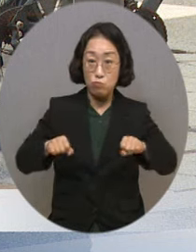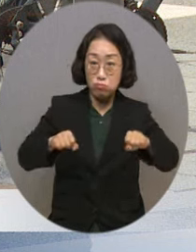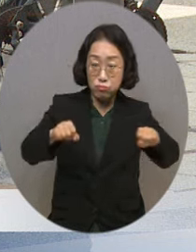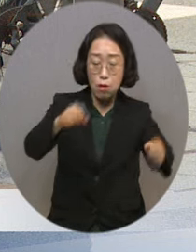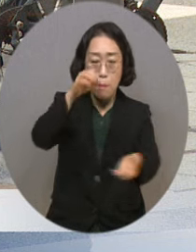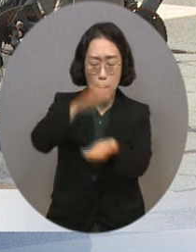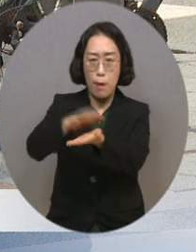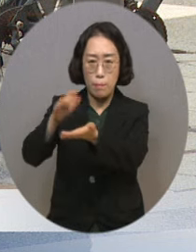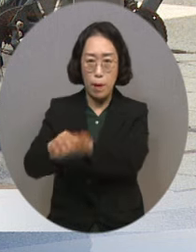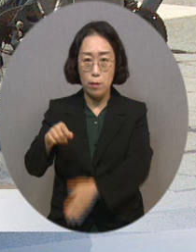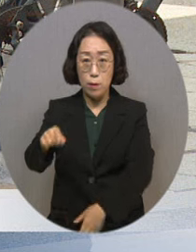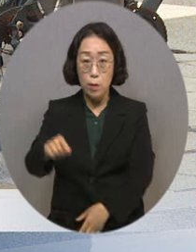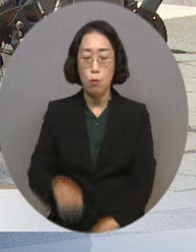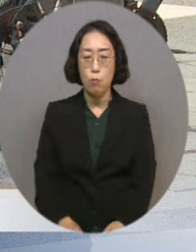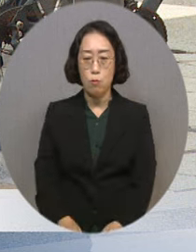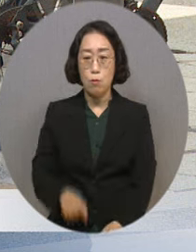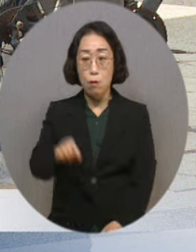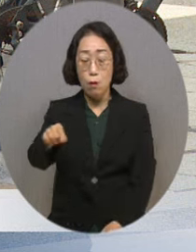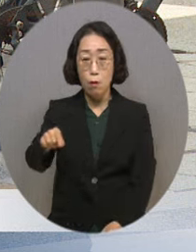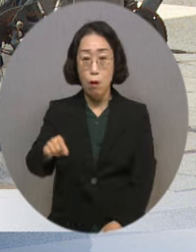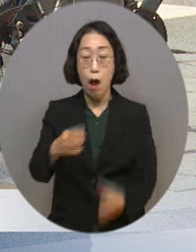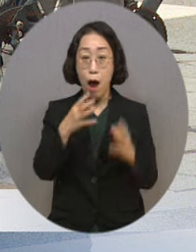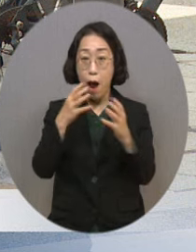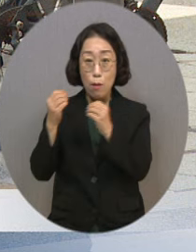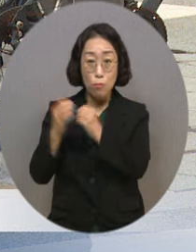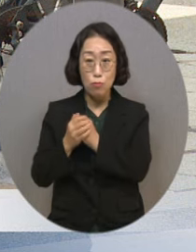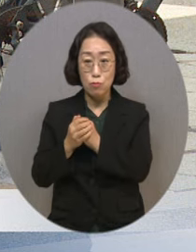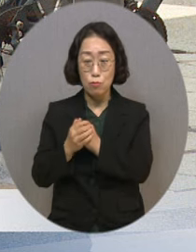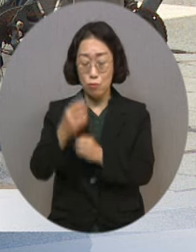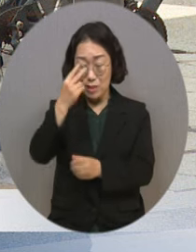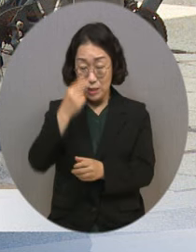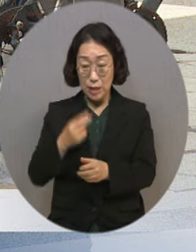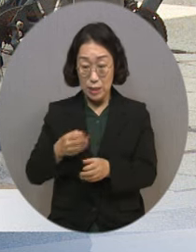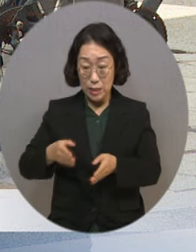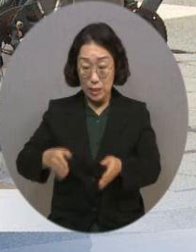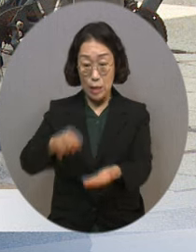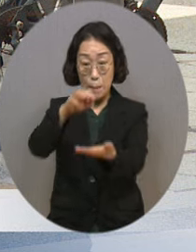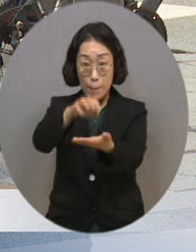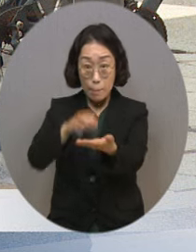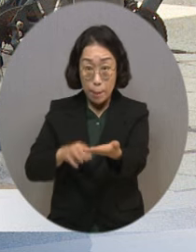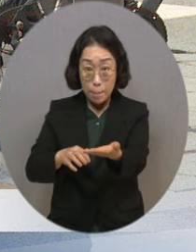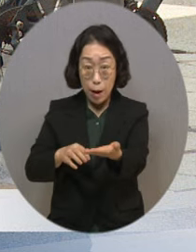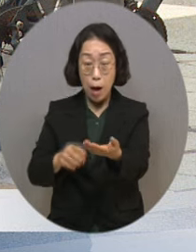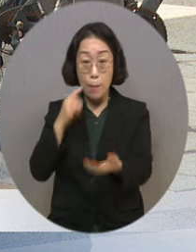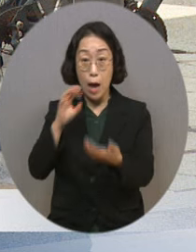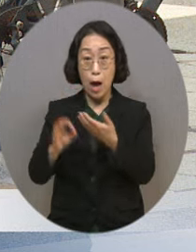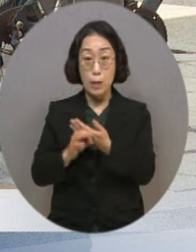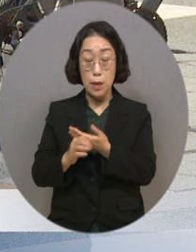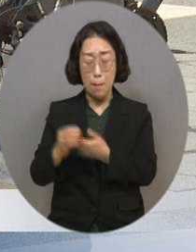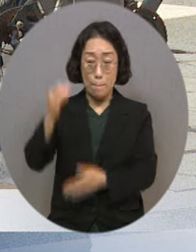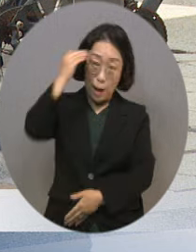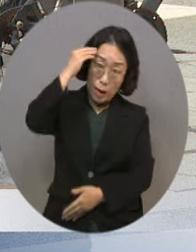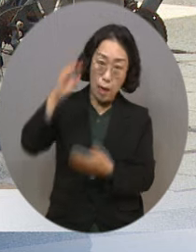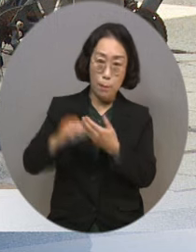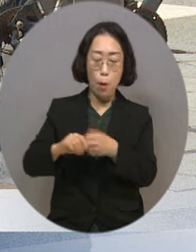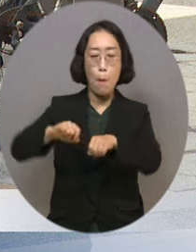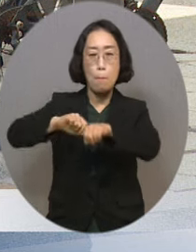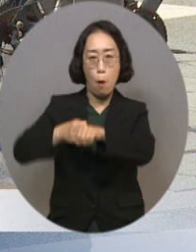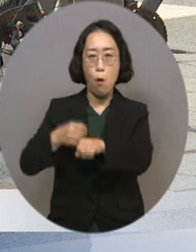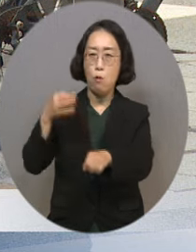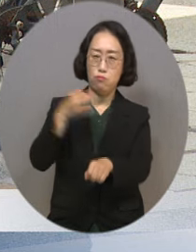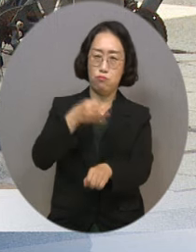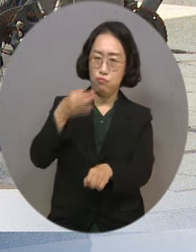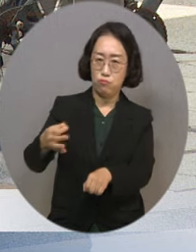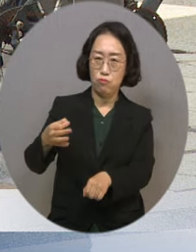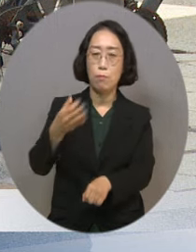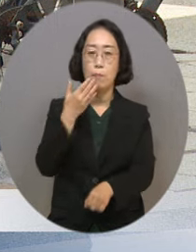이제는이 같은 이동수단 등이 점자 블록의 이용을 방해하는 경우 50만 원의 과태료가 부과됩니다 정류정